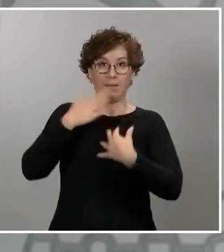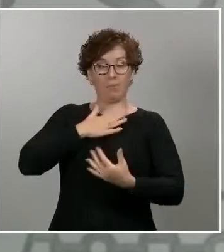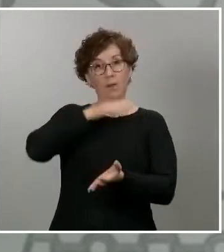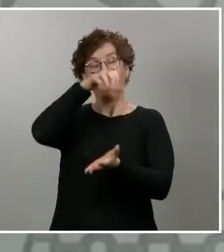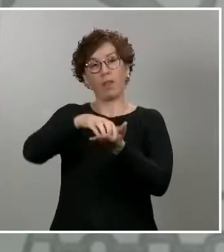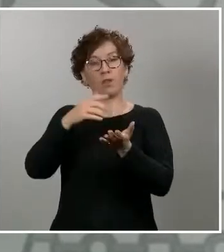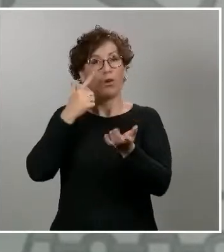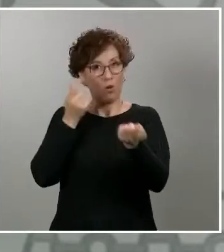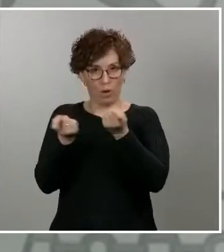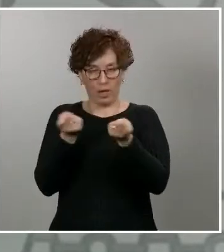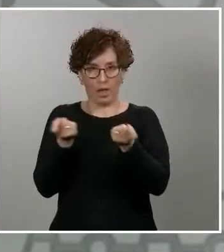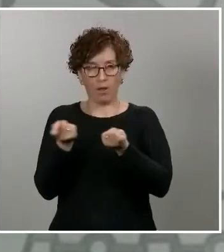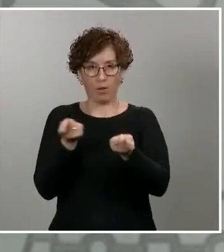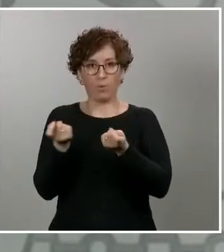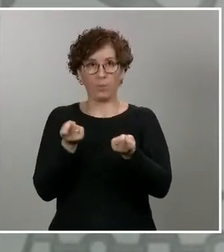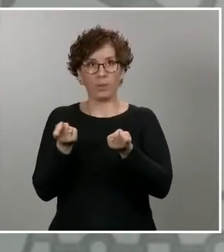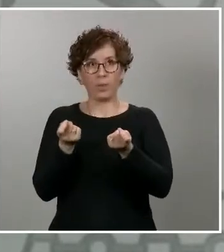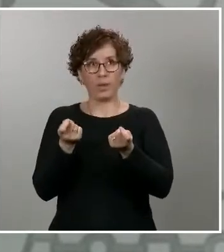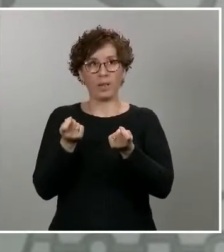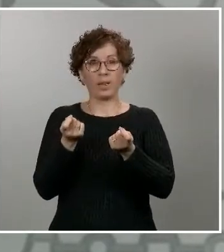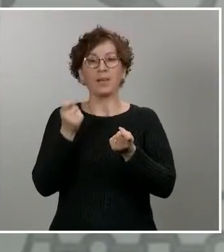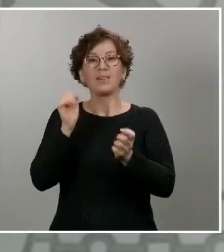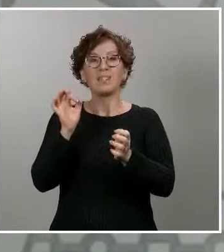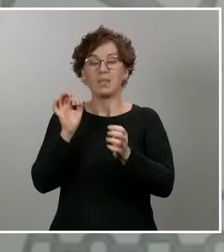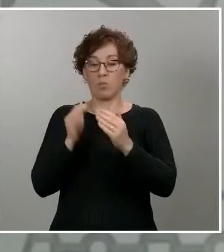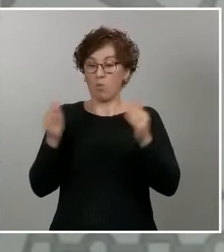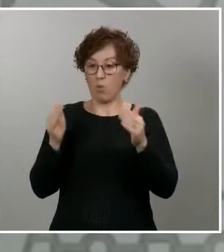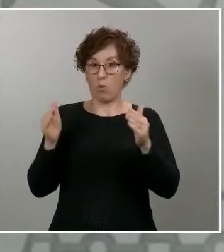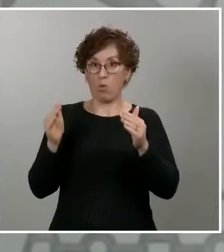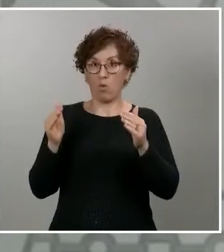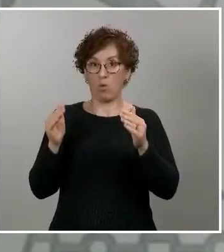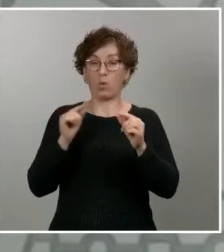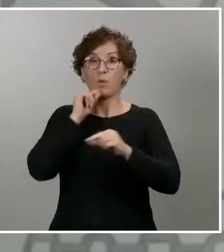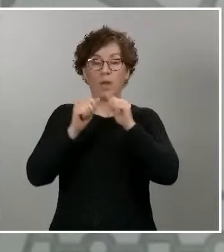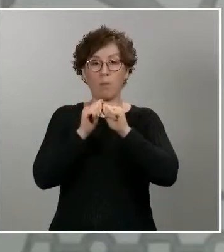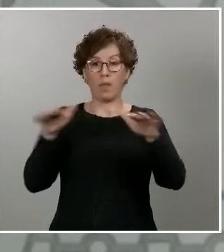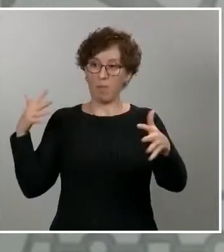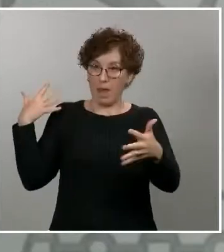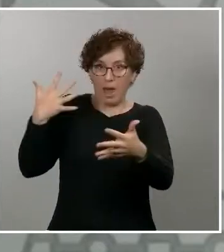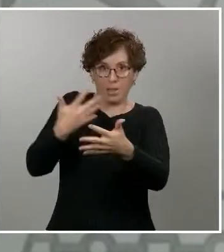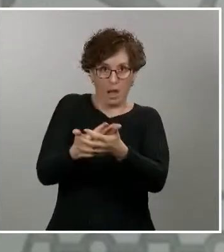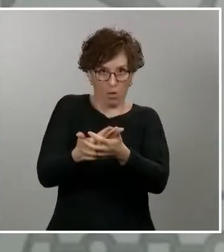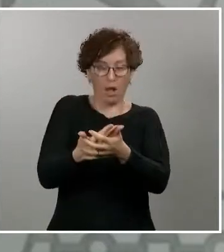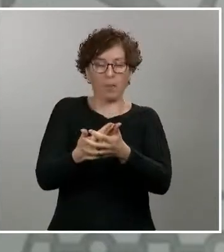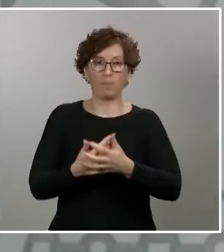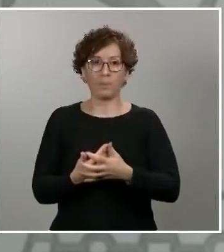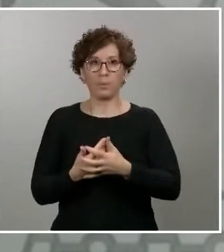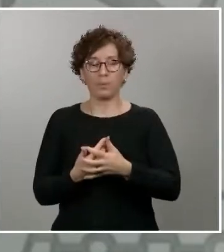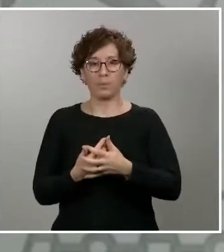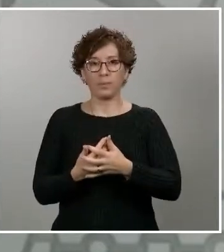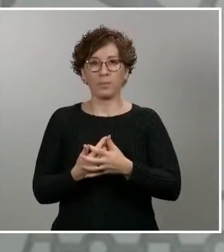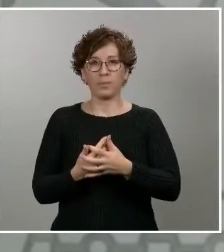'Alertes. Esta és la cifra acumulada des de l'inici de l'epidèmia i el número de